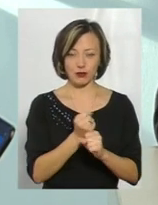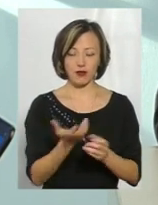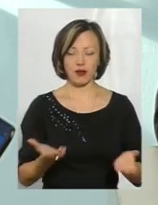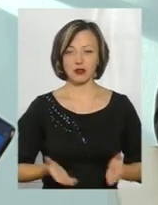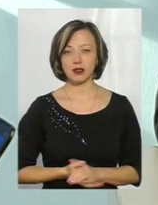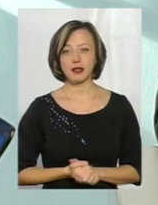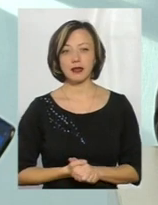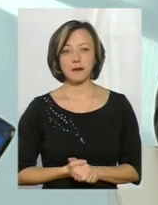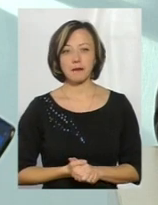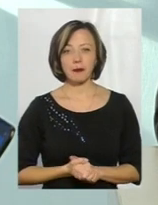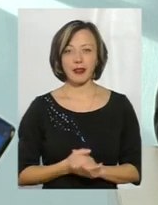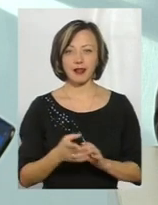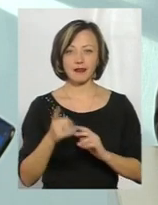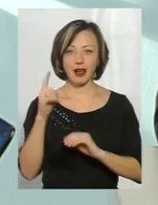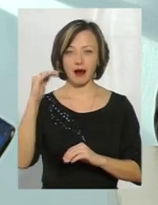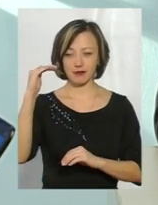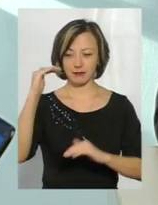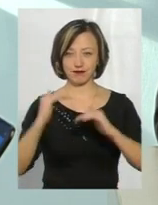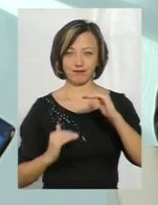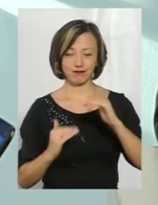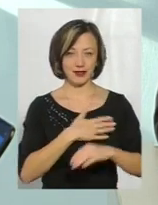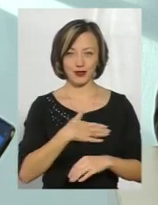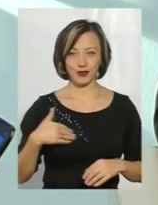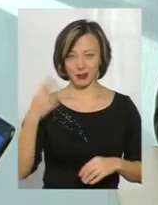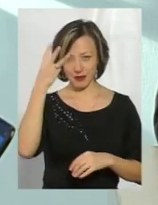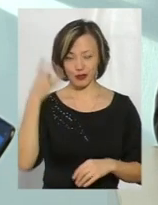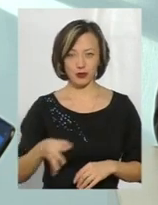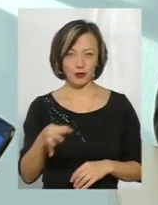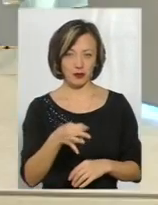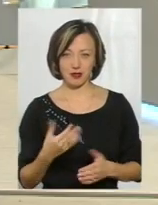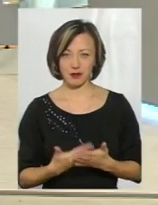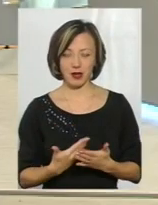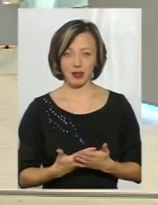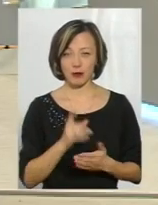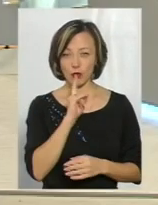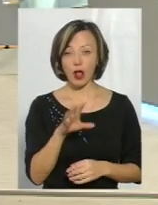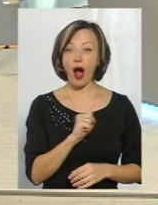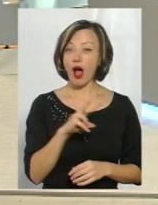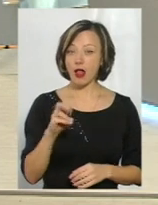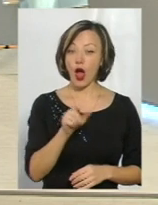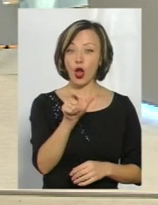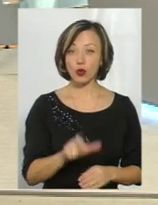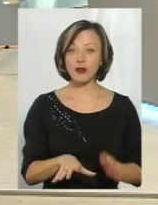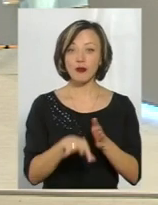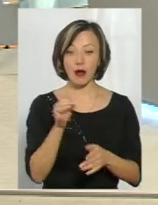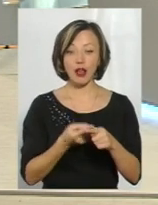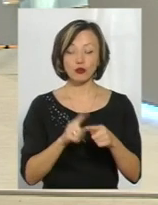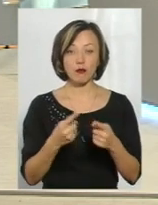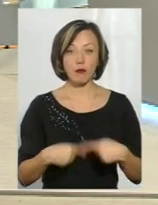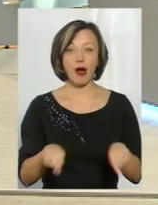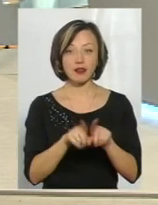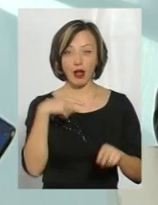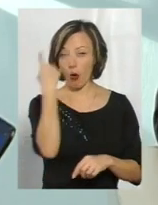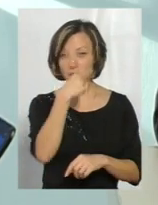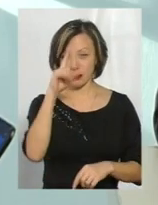і так далі. І навряд чи вона спуститься до рівня Хмельницької області, наприклад. От, але люди голосують за цю партію. Ну, за обличчя.